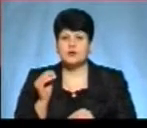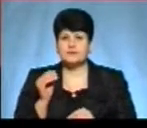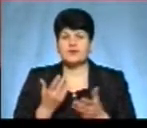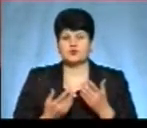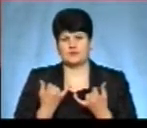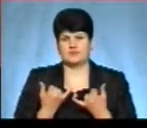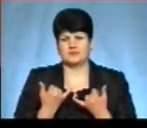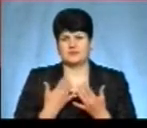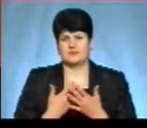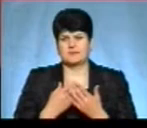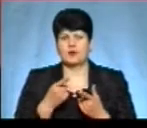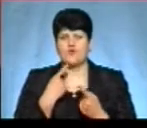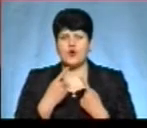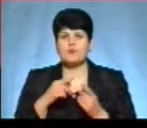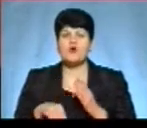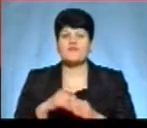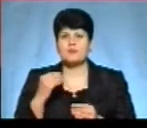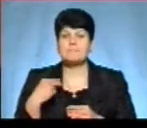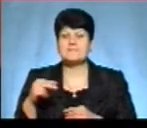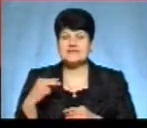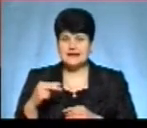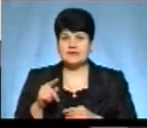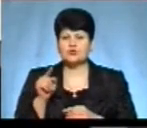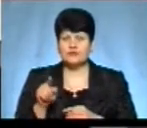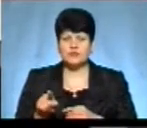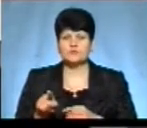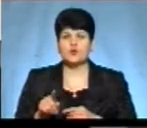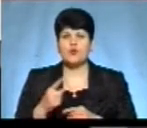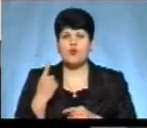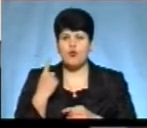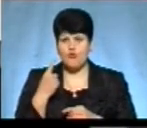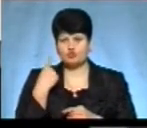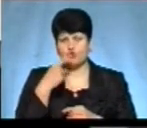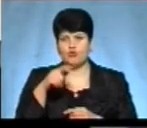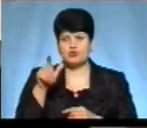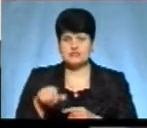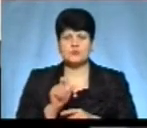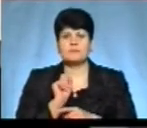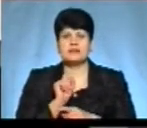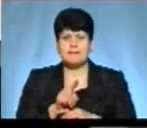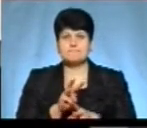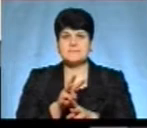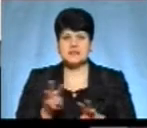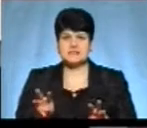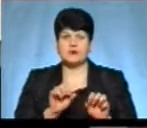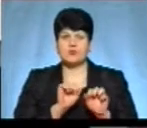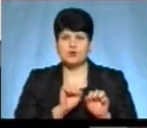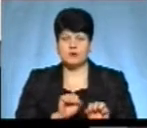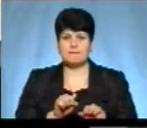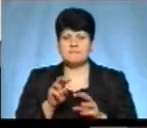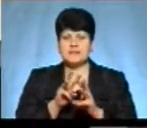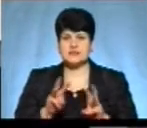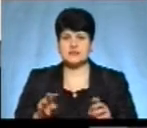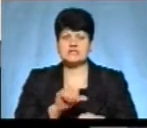про вибори президента, то він, перш за все, одноосібно призначає міністра оборони, міністра закордонних справ,